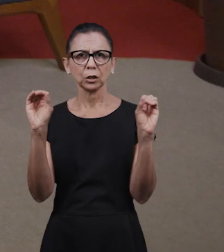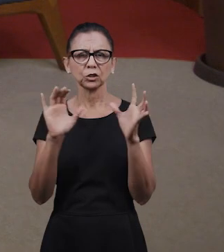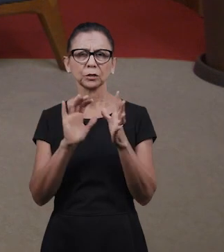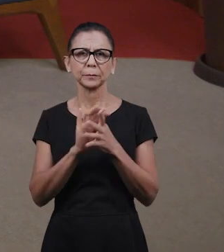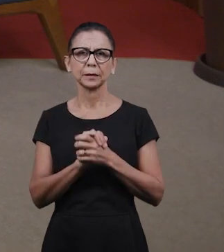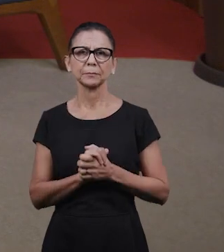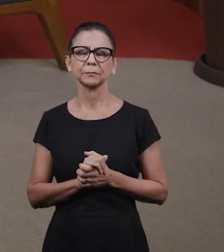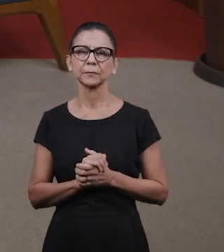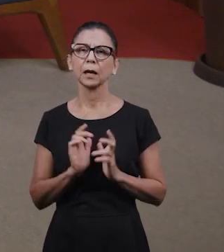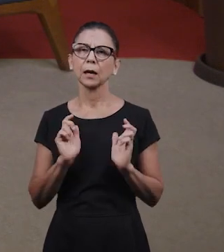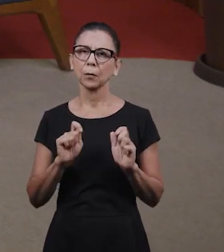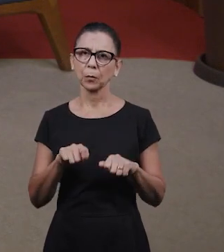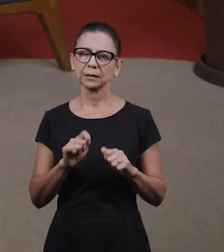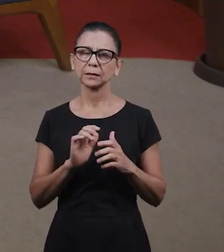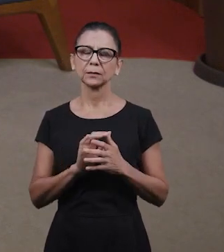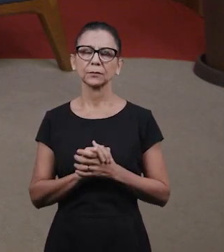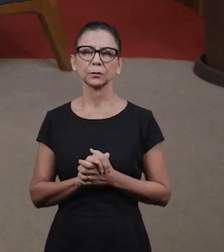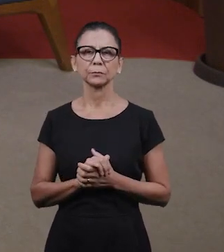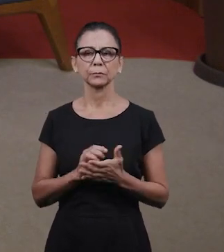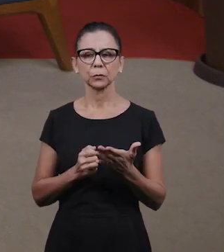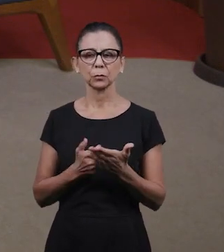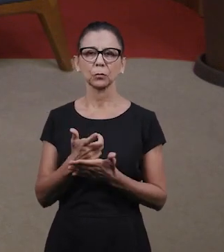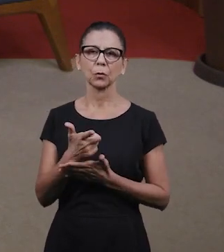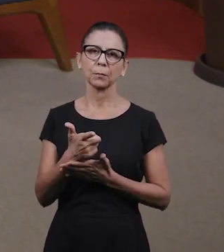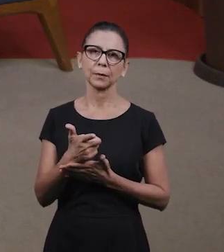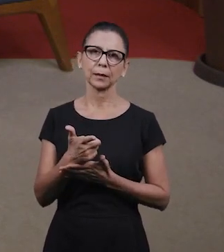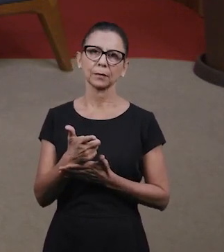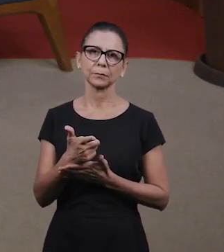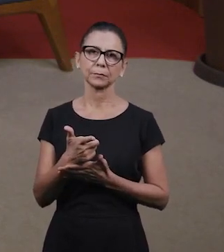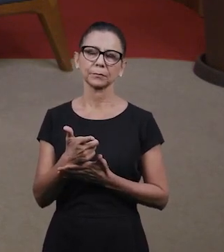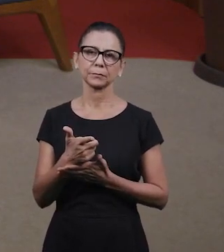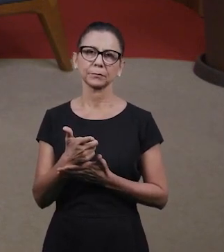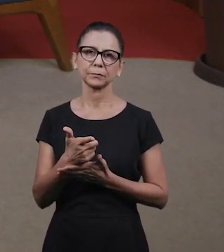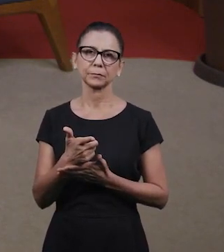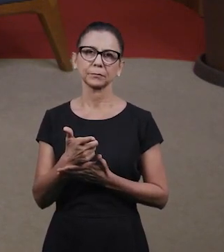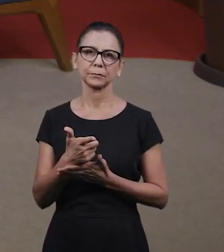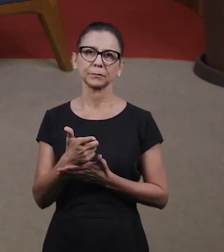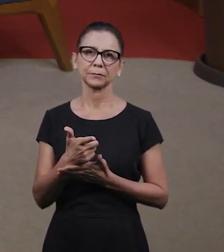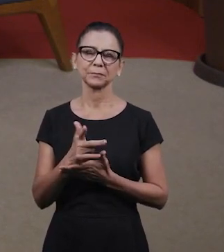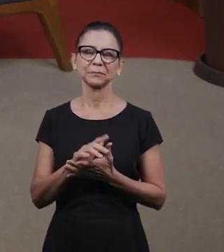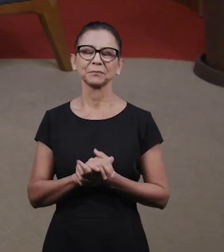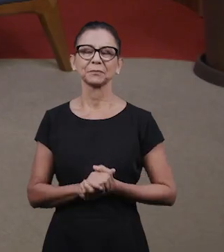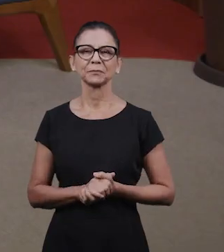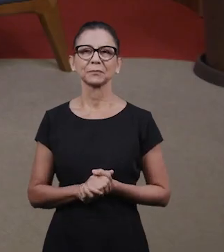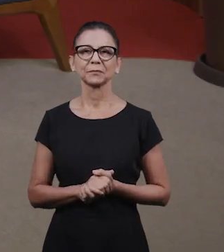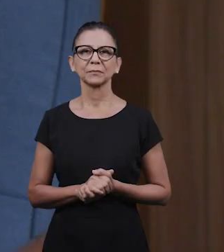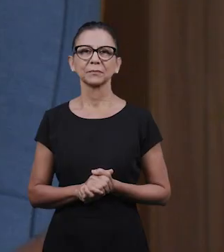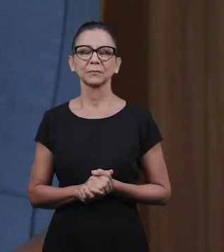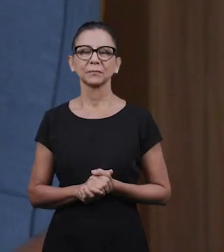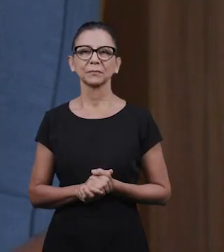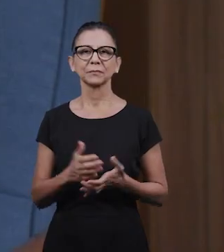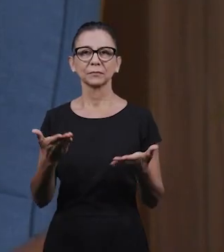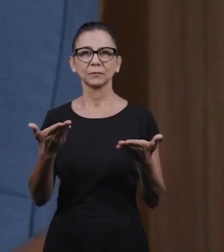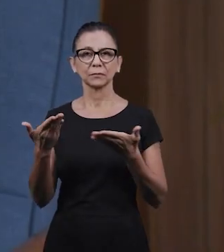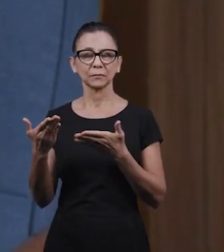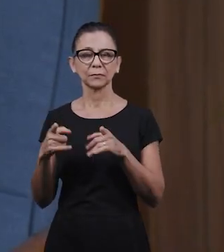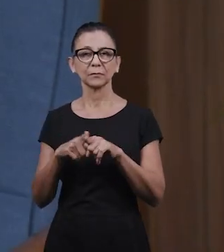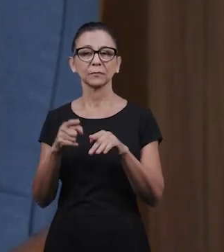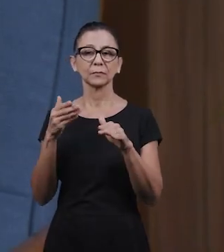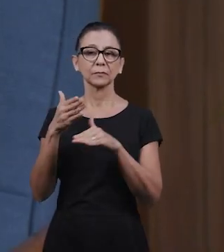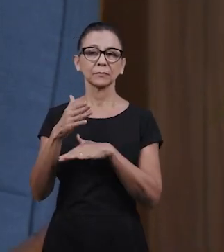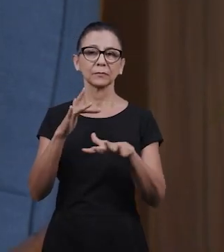Vous devez avoir accès à elle. Très parfaite, beaucoup de qualité. Vous avez la possibilité d'acheter à travers le site de l'Institut